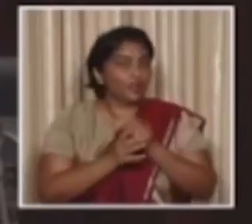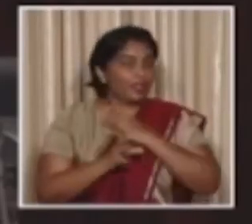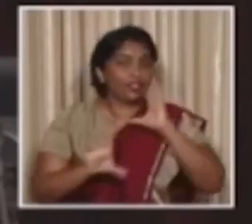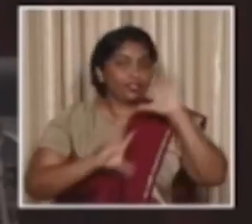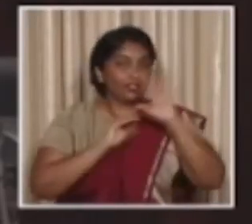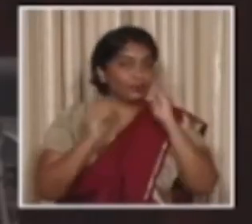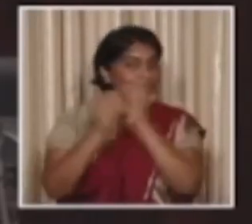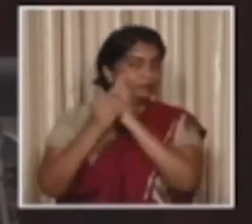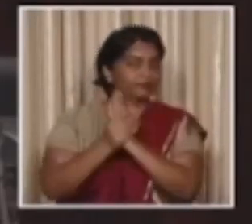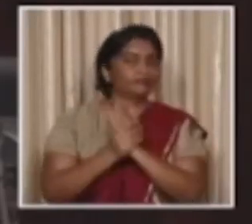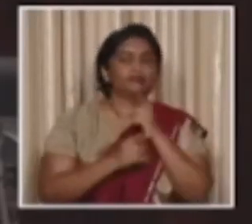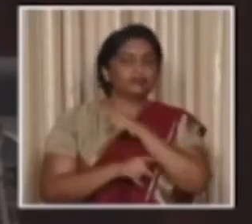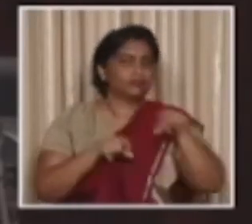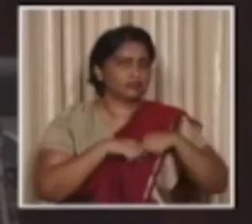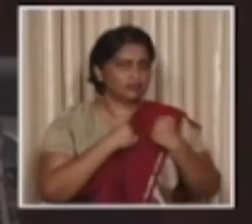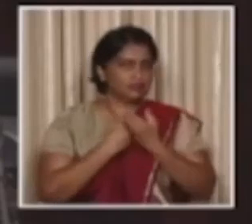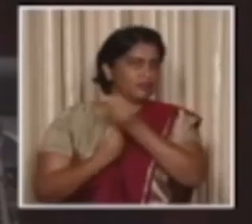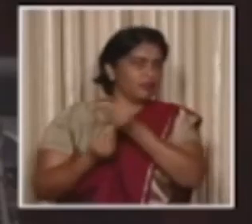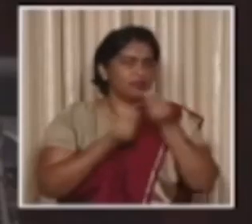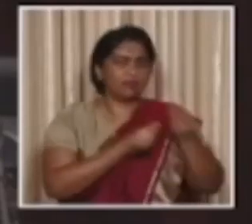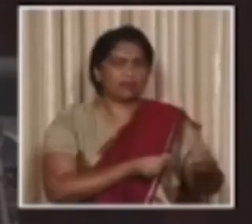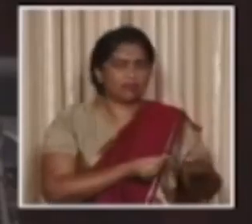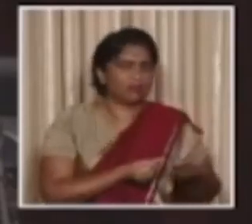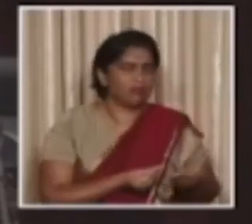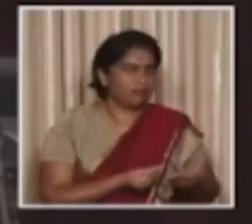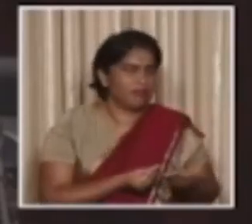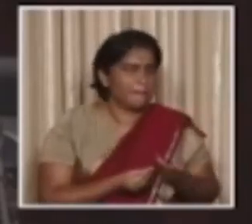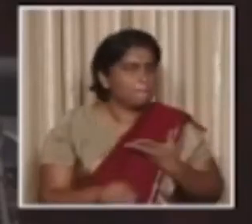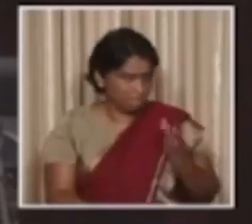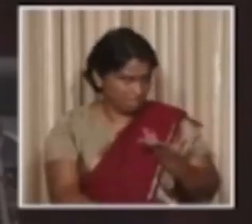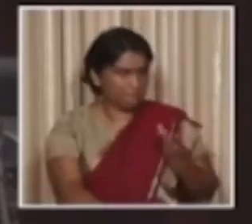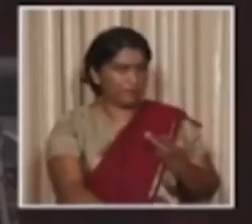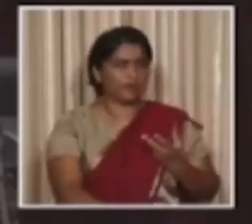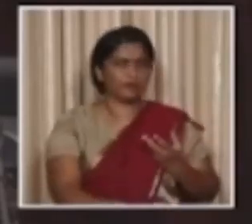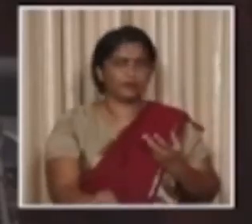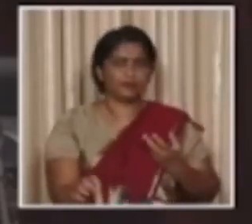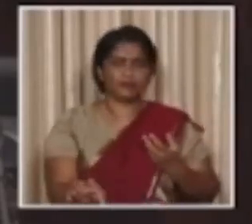පද්ධතිය මේ සමාගමට ලබා ගන්න බැරි මේ නොහැකියාවක් තිබෙනවද කියන එක.